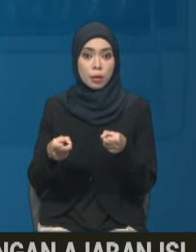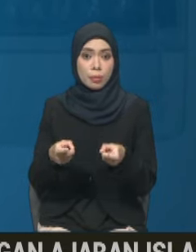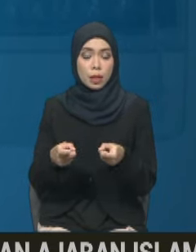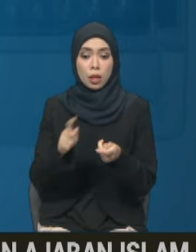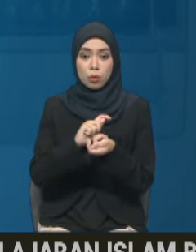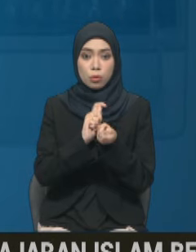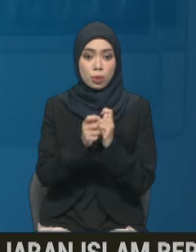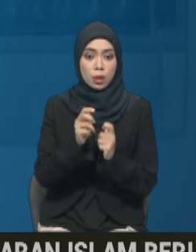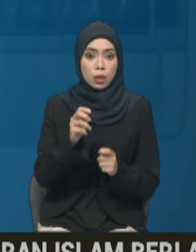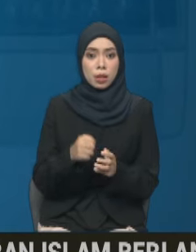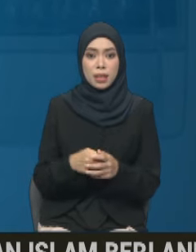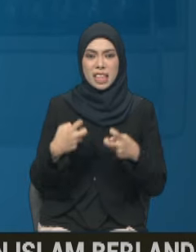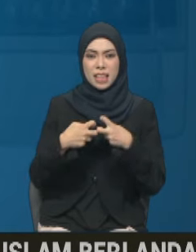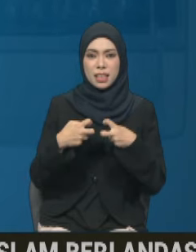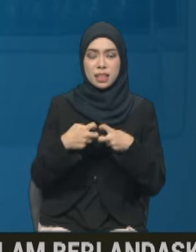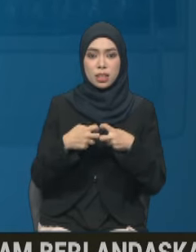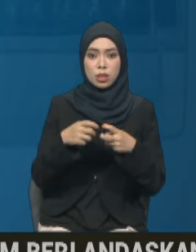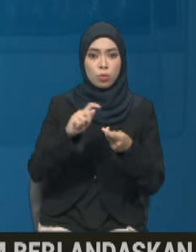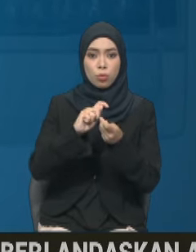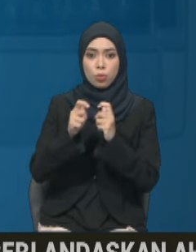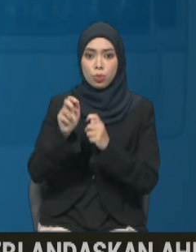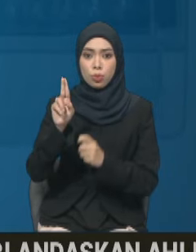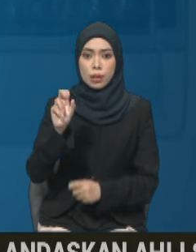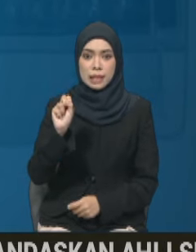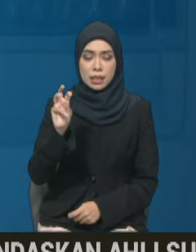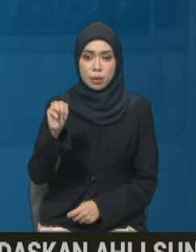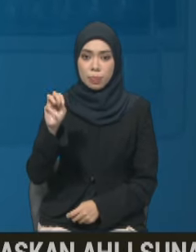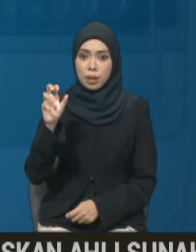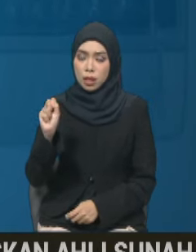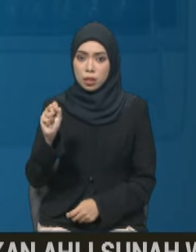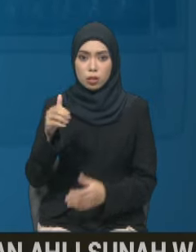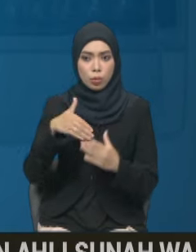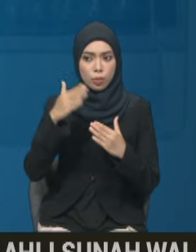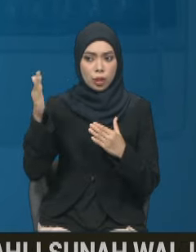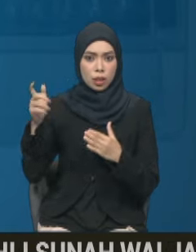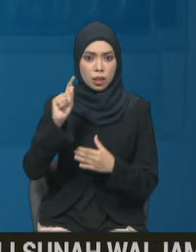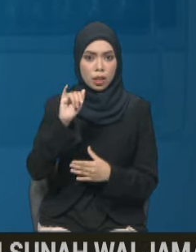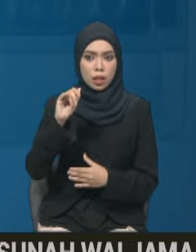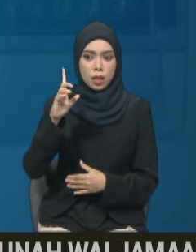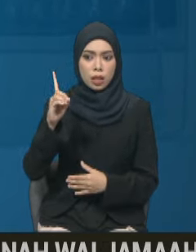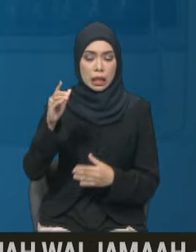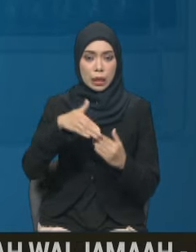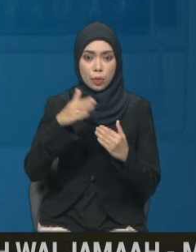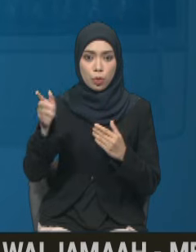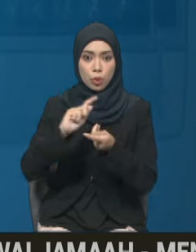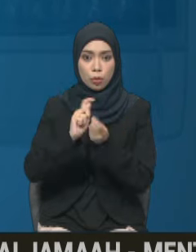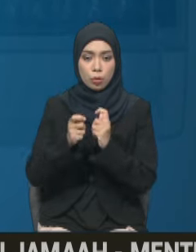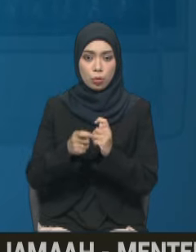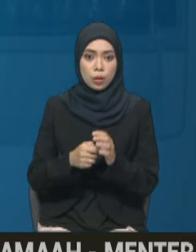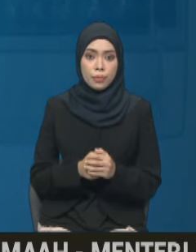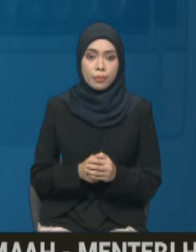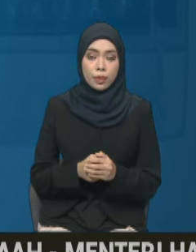USMS agar servis bekalan elektrik tidak terjejas semasa TID rollover. Pertanyaan lanjut, layari laman sesawang